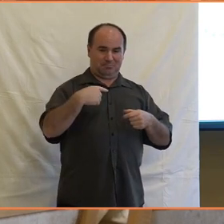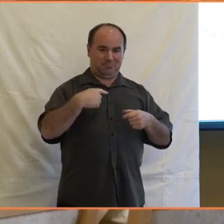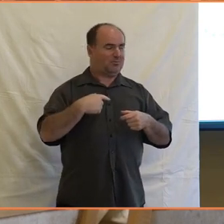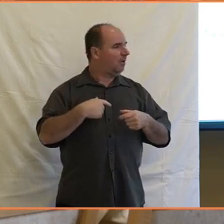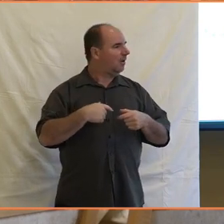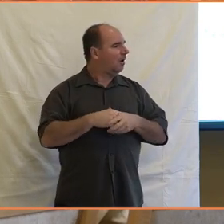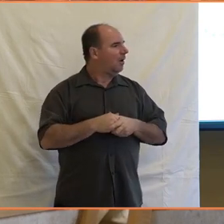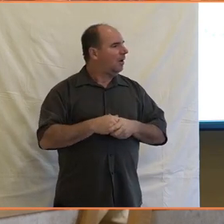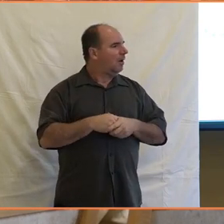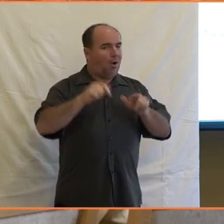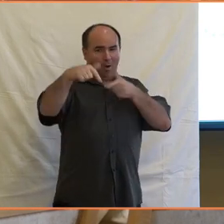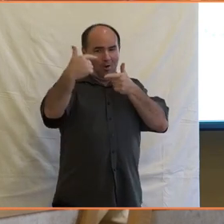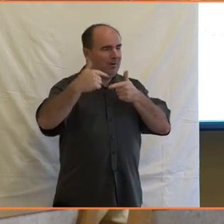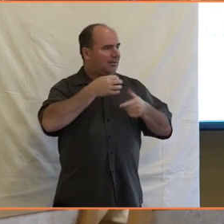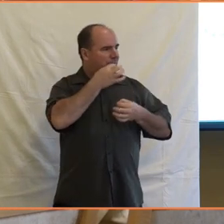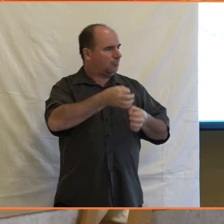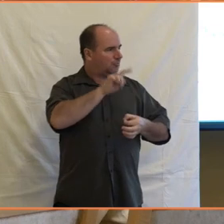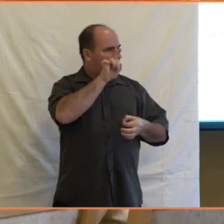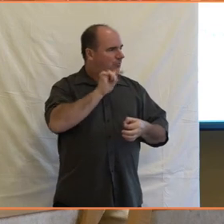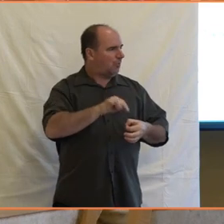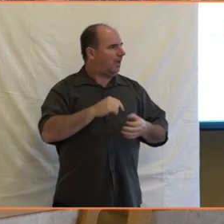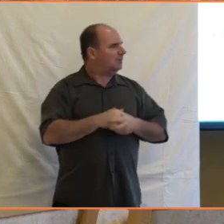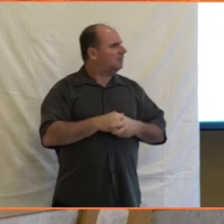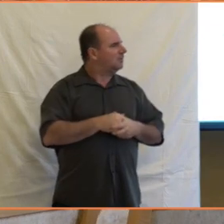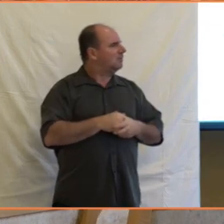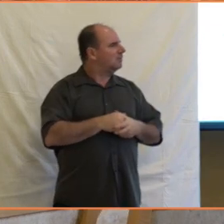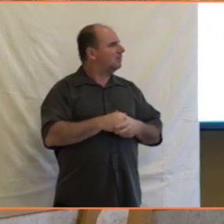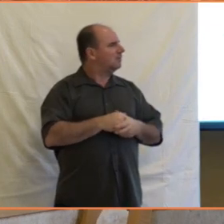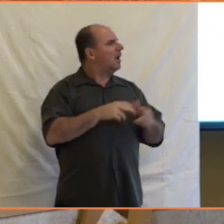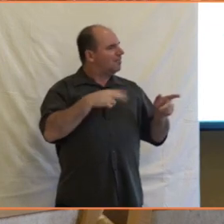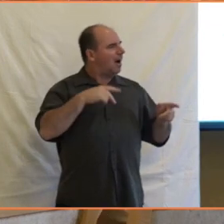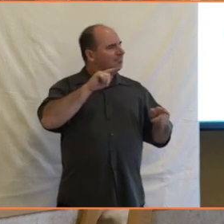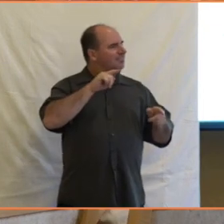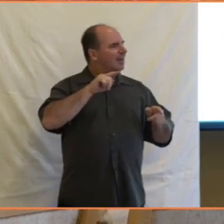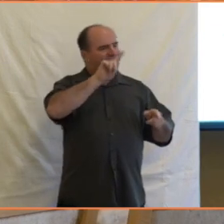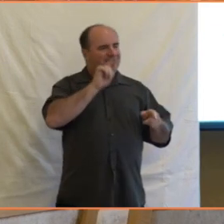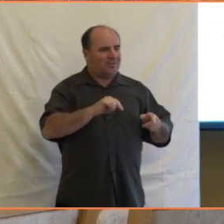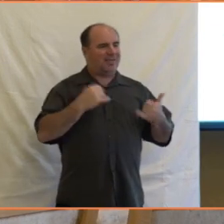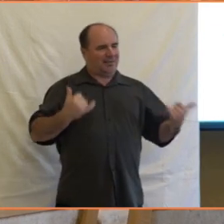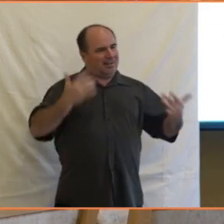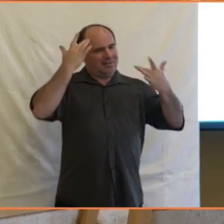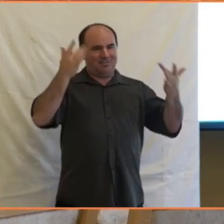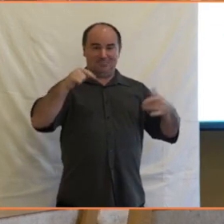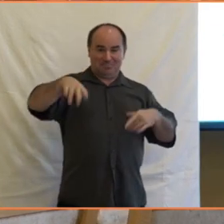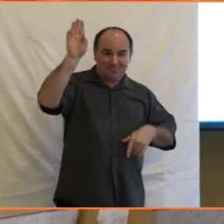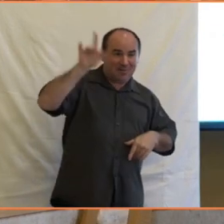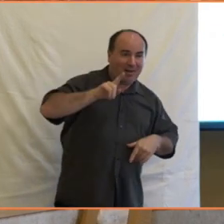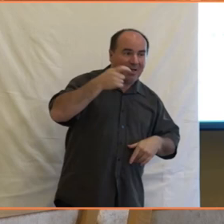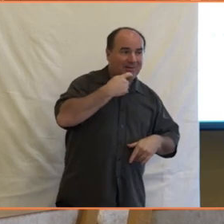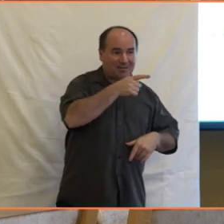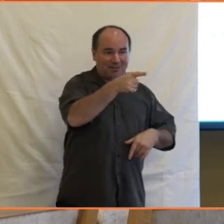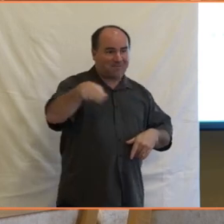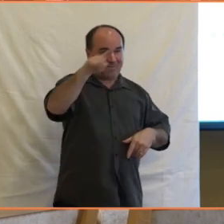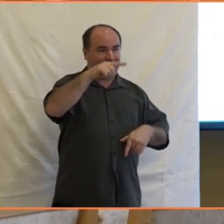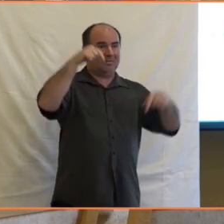ale zároveň třeba mě přijde mnohem hodnotnější se zeptat jako lidi, kteří tady sedí fyzicky, vlastně nevím, kdo má mít přednost v tomhle případě. Ale tak jelikož to moderuju, tak já se zeptám